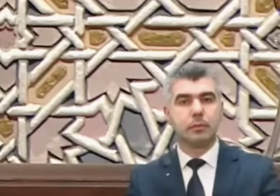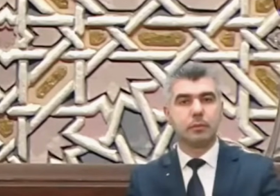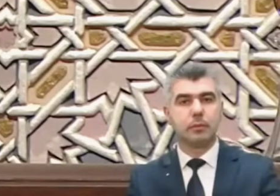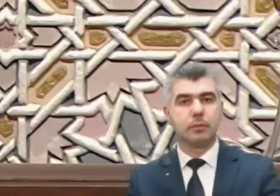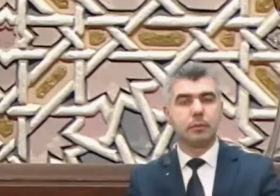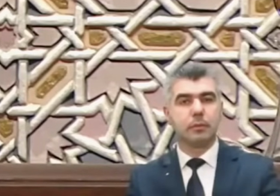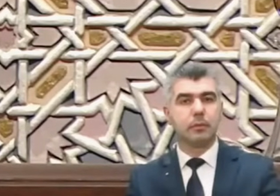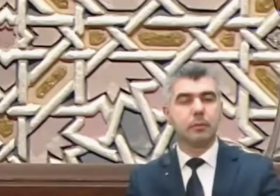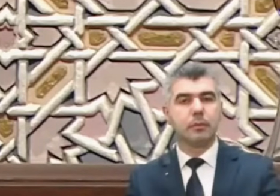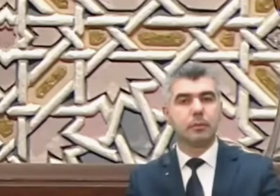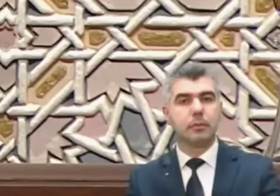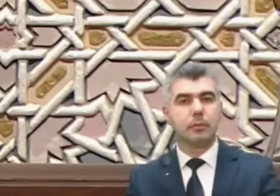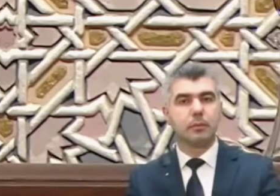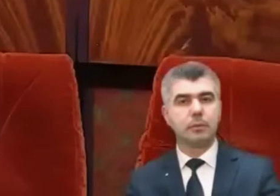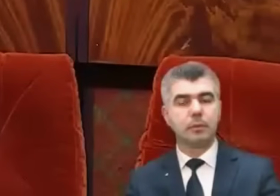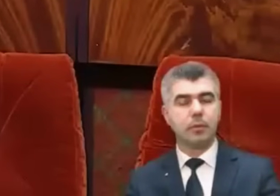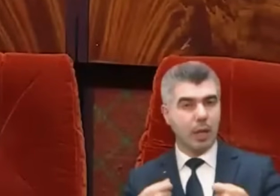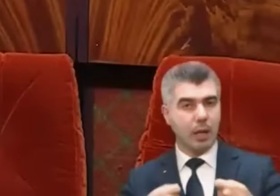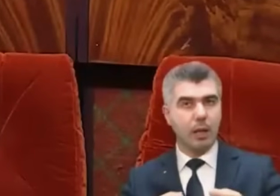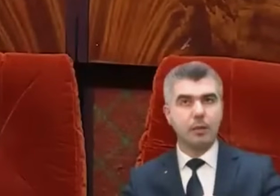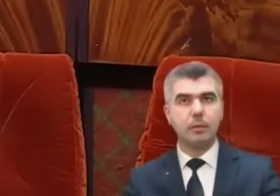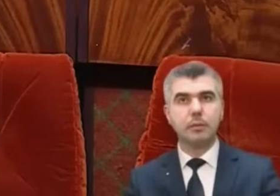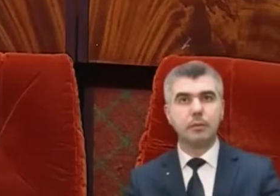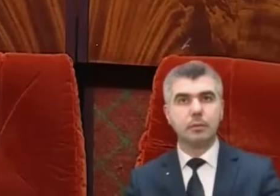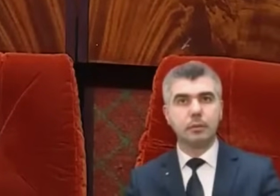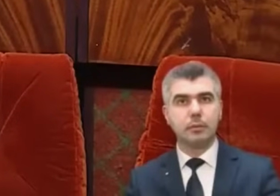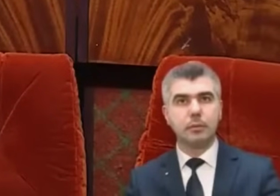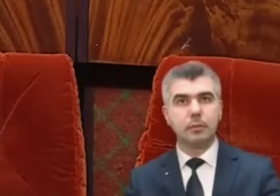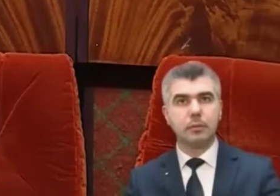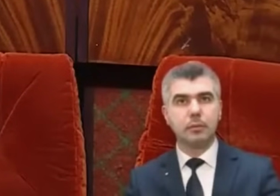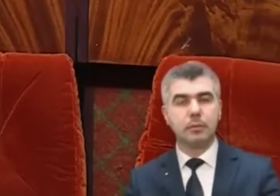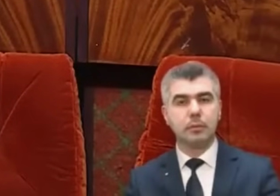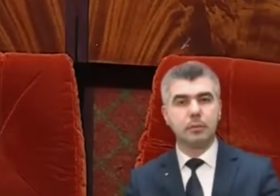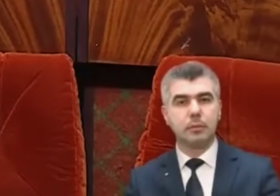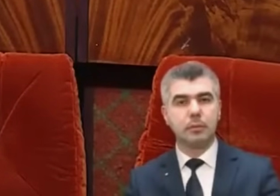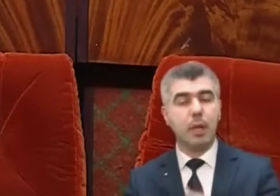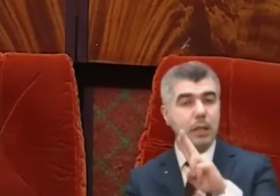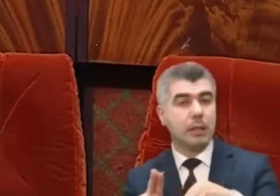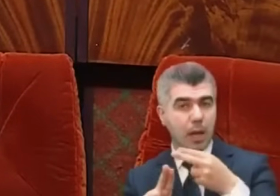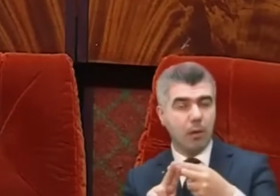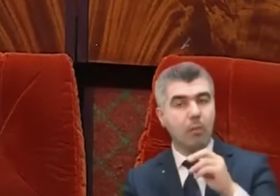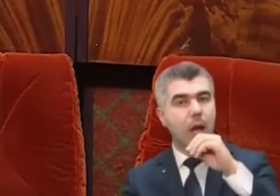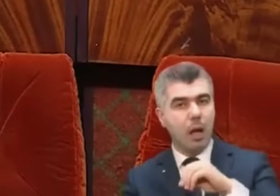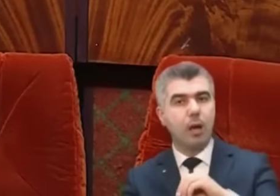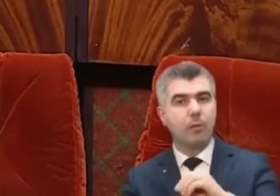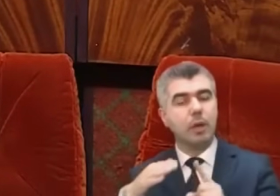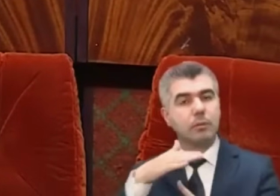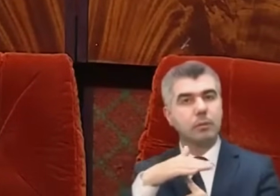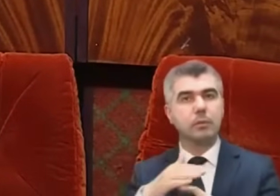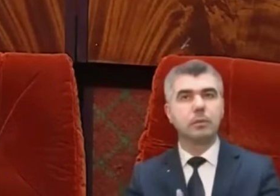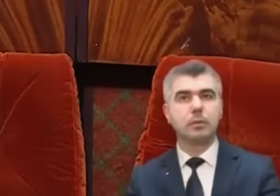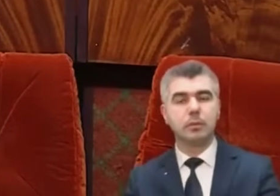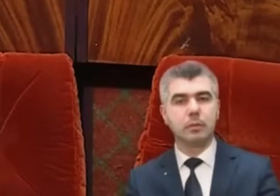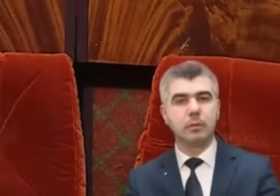الوقت ديالك انتهى. عندك جوج دقائق وثلاثة ثواني. السيد الرئيس غادي تجاوبني وغنطلب نجاوبك. غتجاوبني وغنطلب نجاوبك. أنا